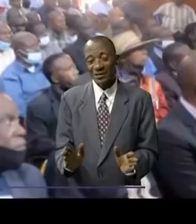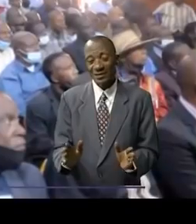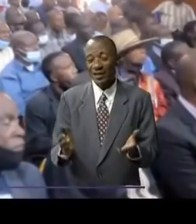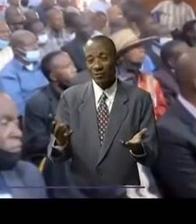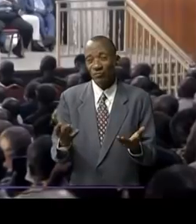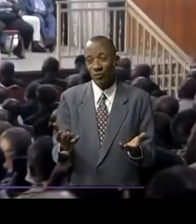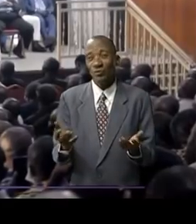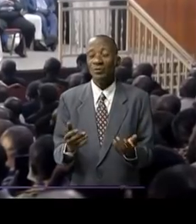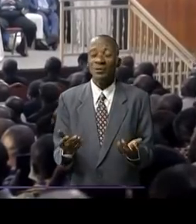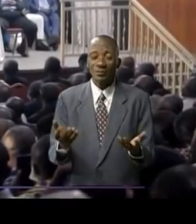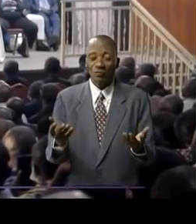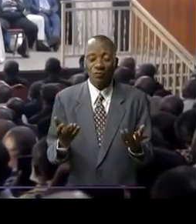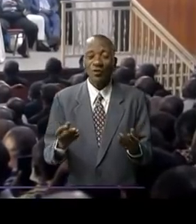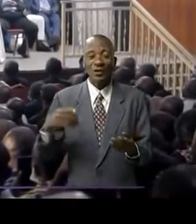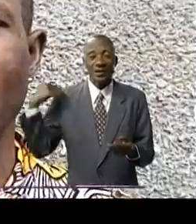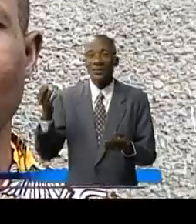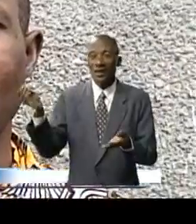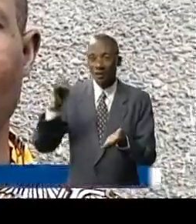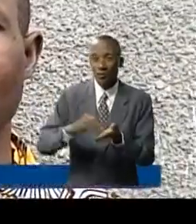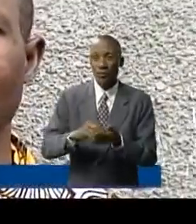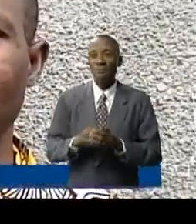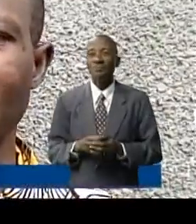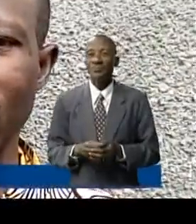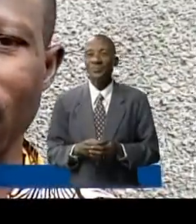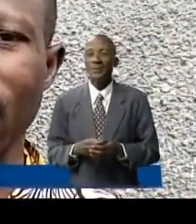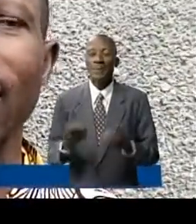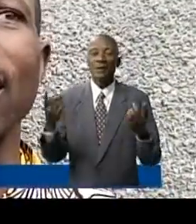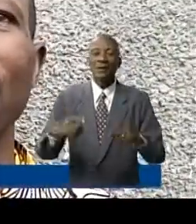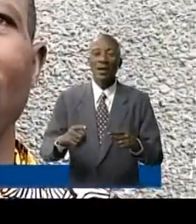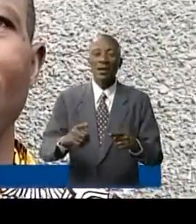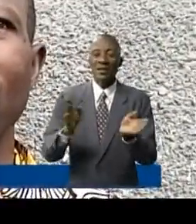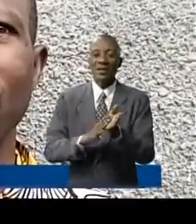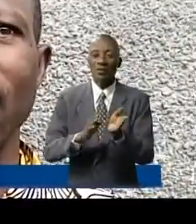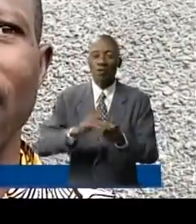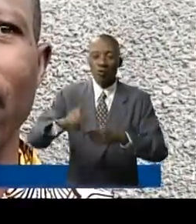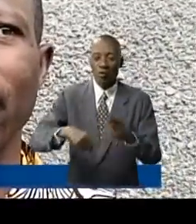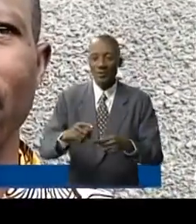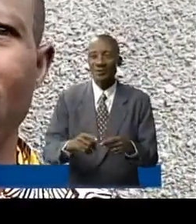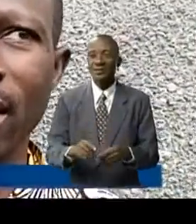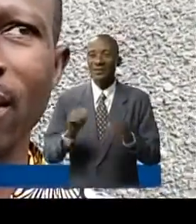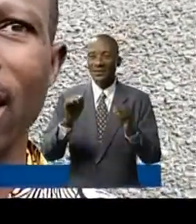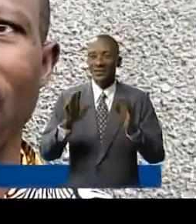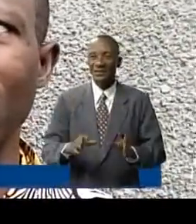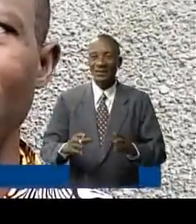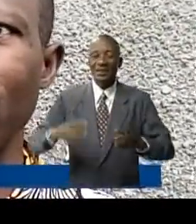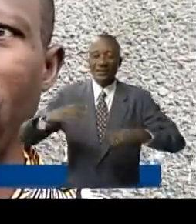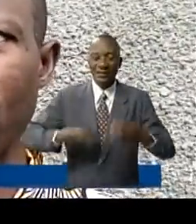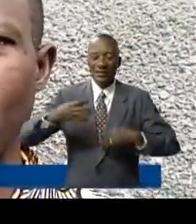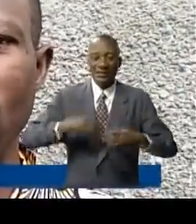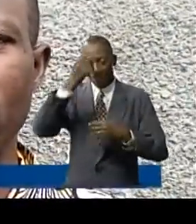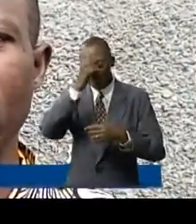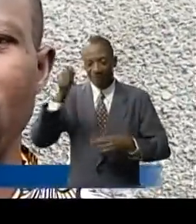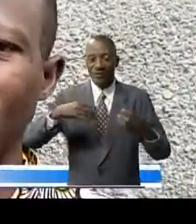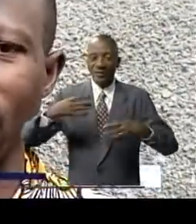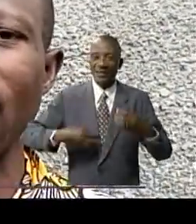tête. Nous sommes en train de constater qu'à chaque fois il y a rentrée des classes, les enseignants menacent d'aller à grève,